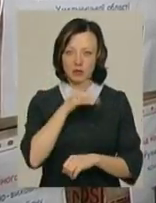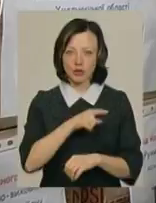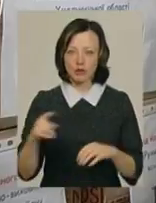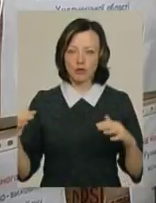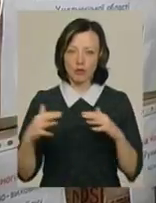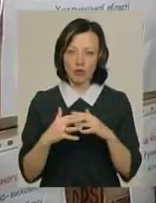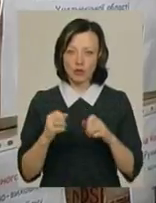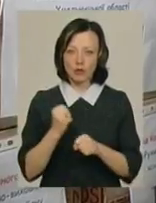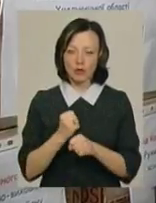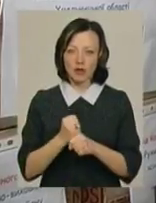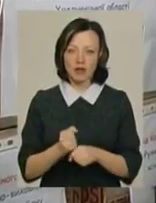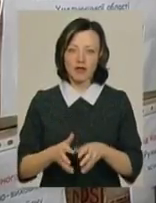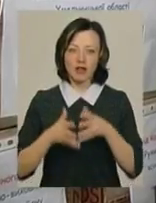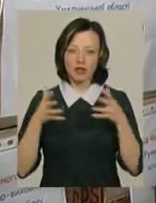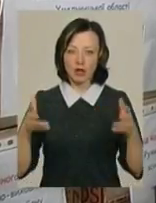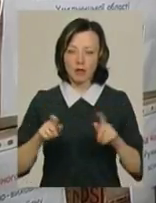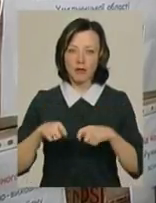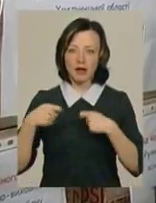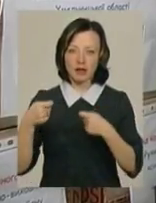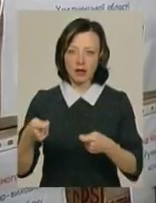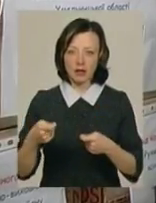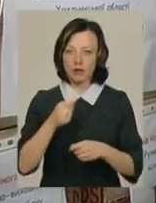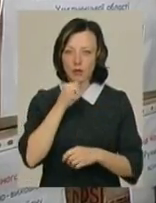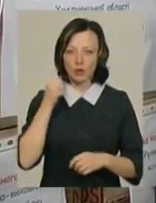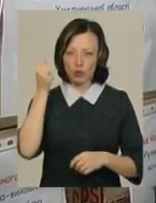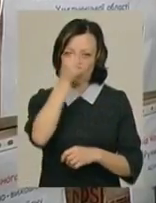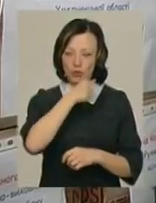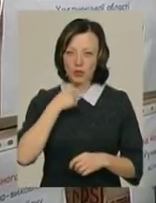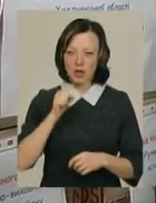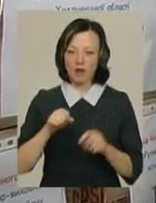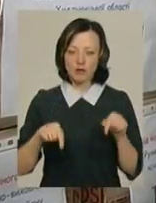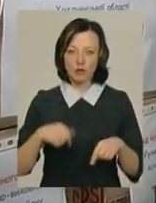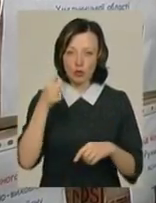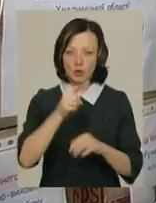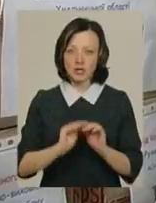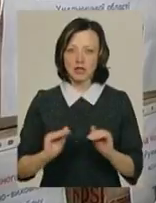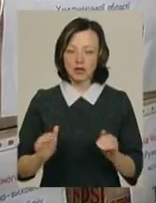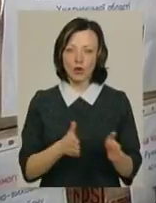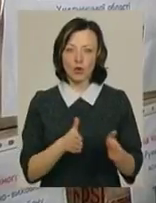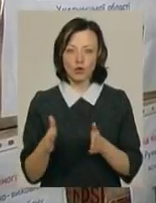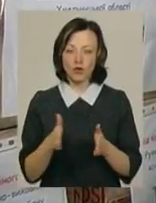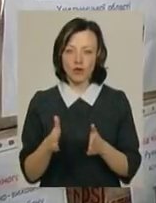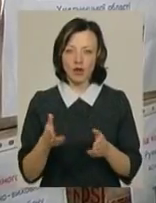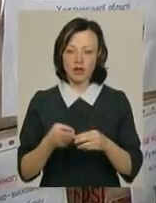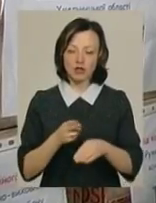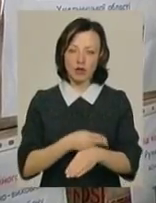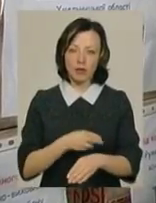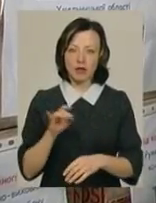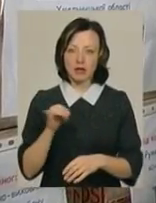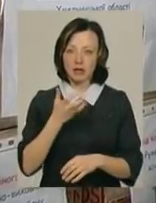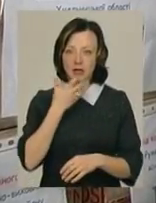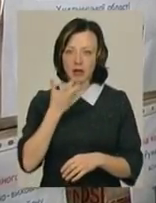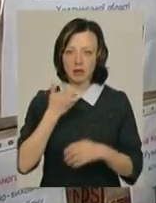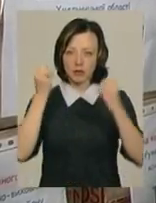бою. Зробили величезну і передали її ще в минулому році. А в цьому році діти готували і шкарпетки, і